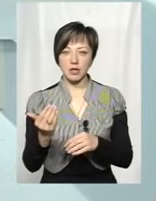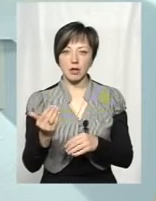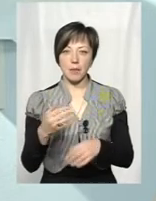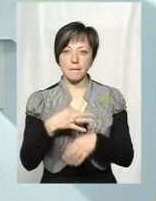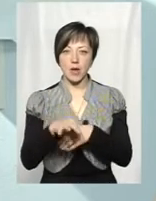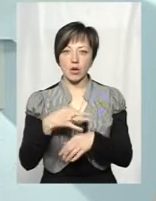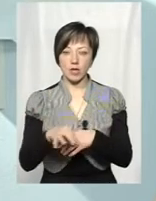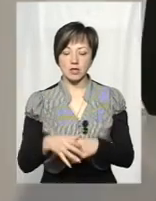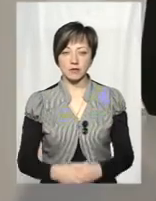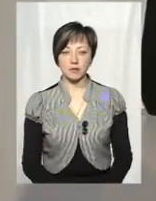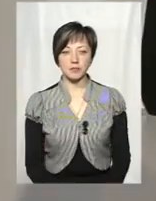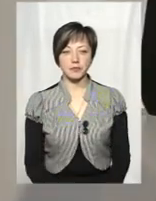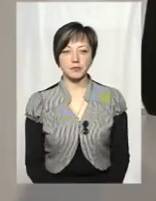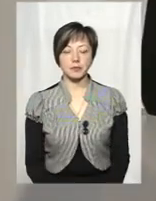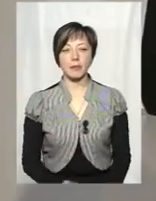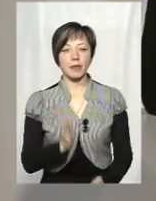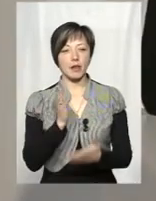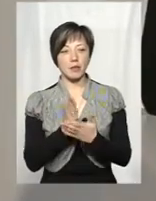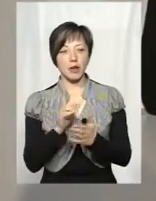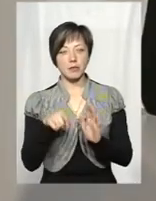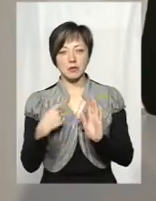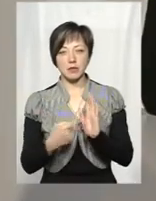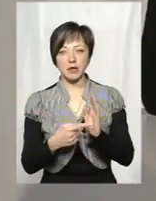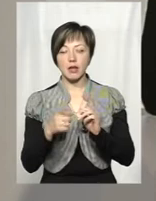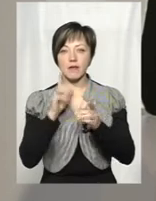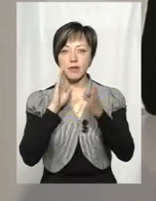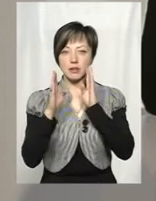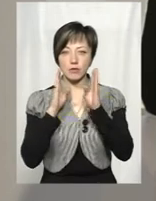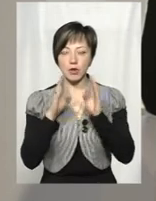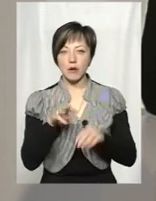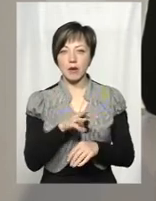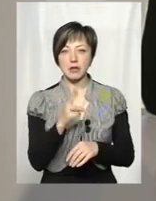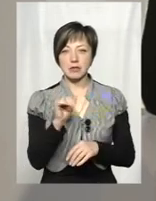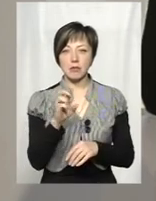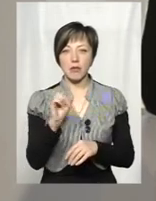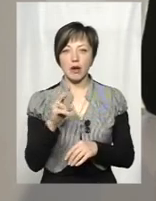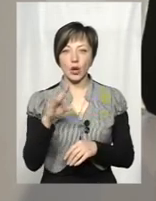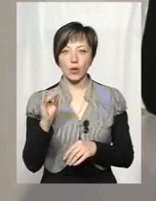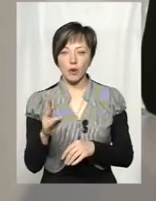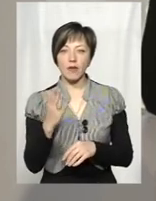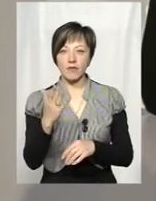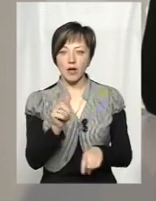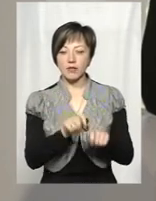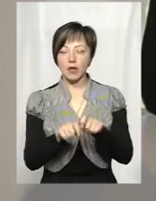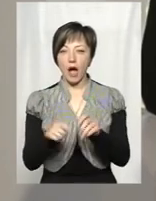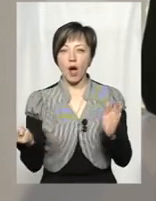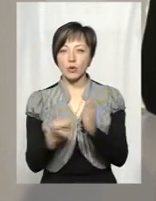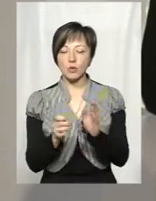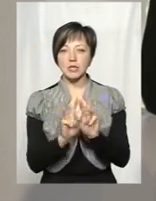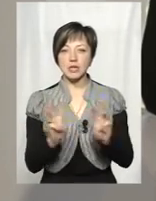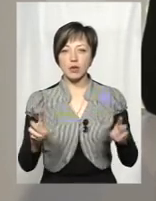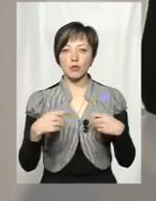мародерство. І маємо запитання у Фейсбук від Михайла Цимбалюка. Чи відслідковуєте ви аукціони і сайти